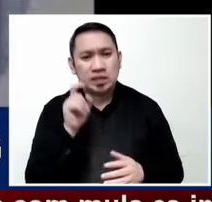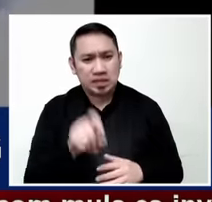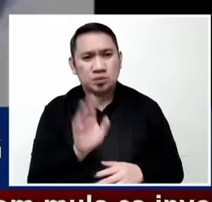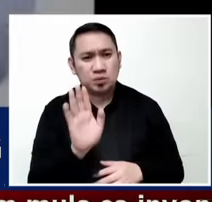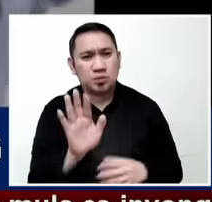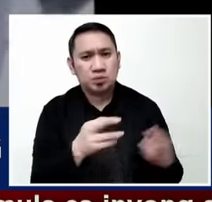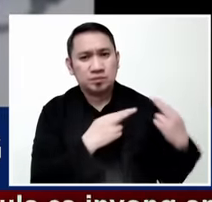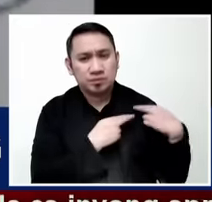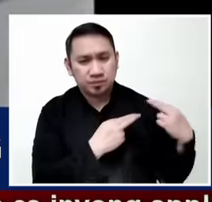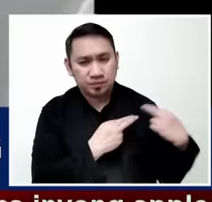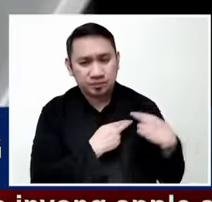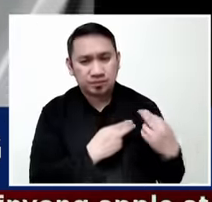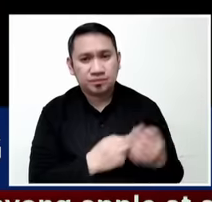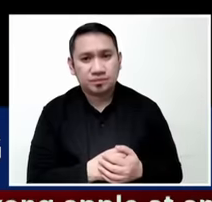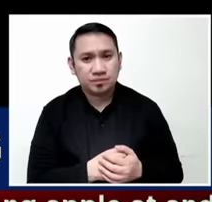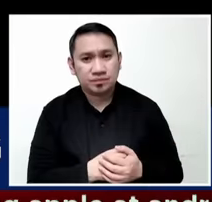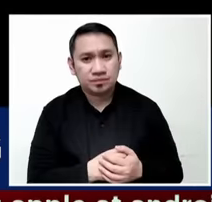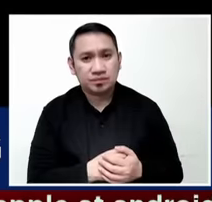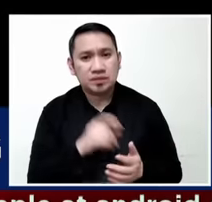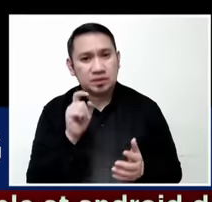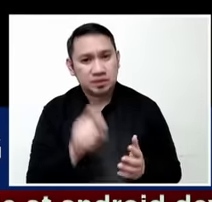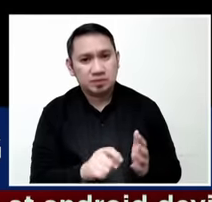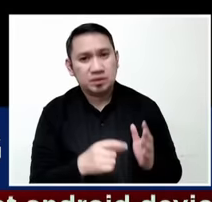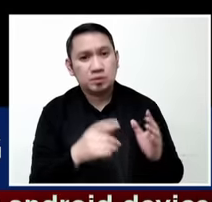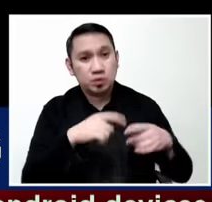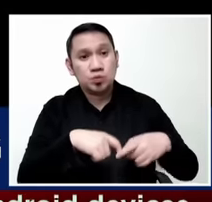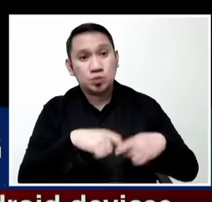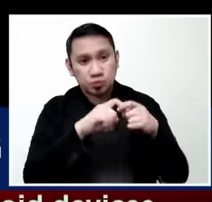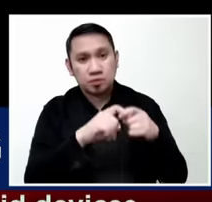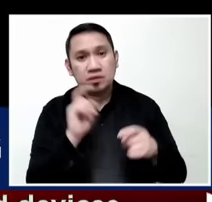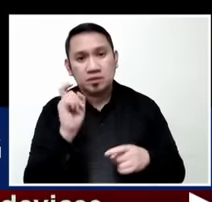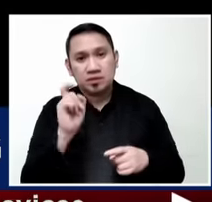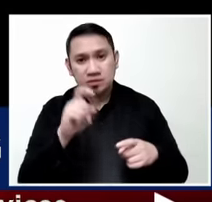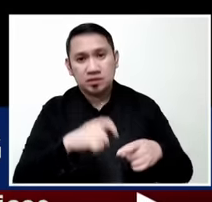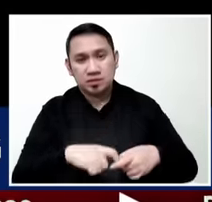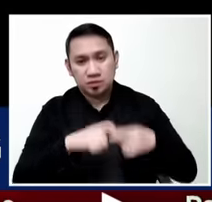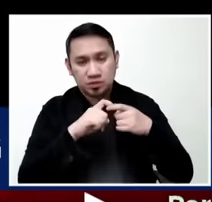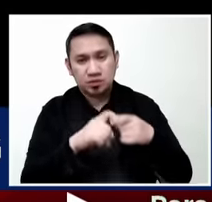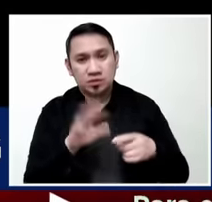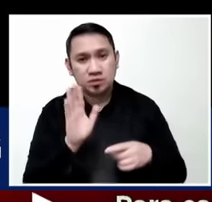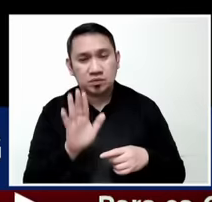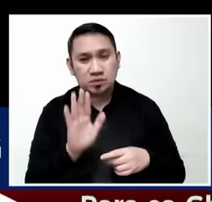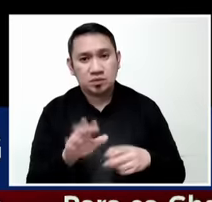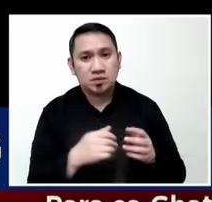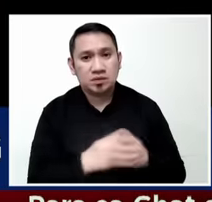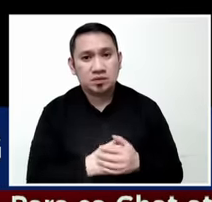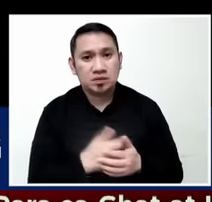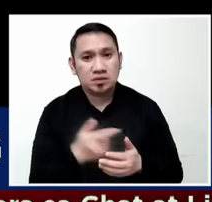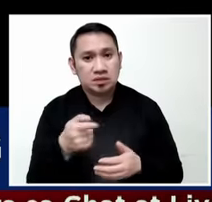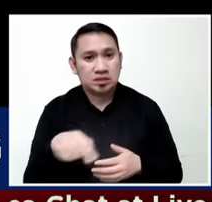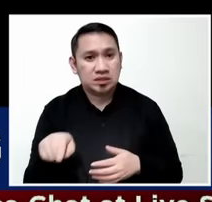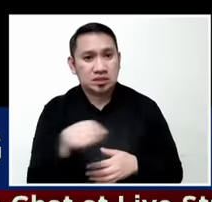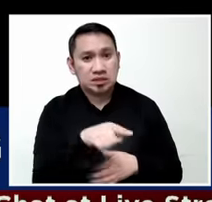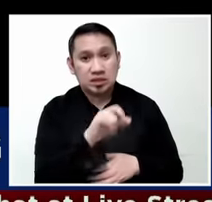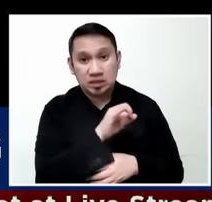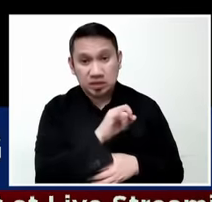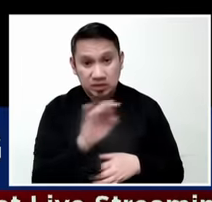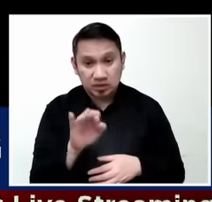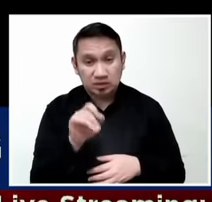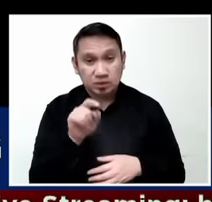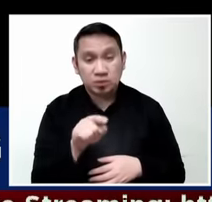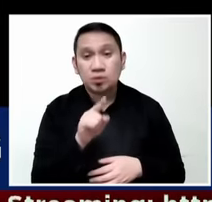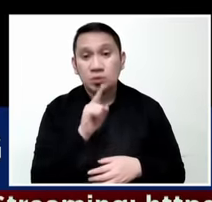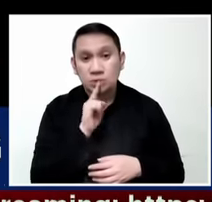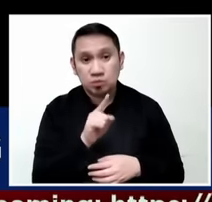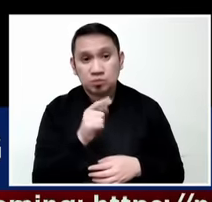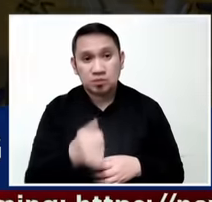wala pa sila sa aming list na mga isususpend, we will immediately suspend the proclamation of these candidates kung sakasakaling sila ay